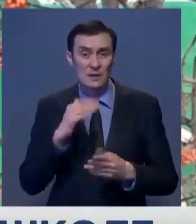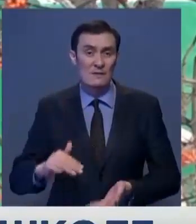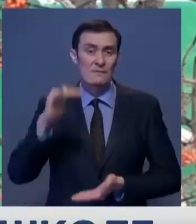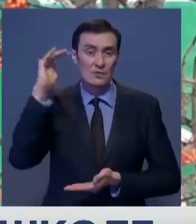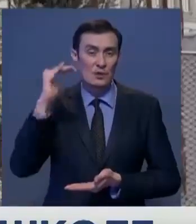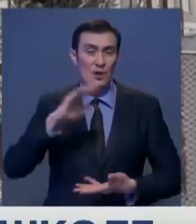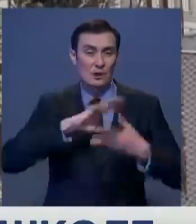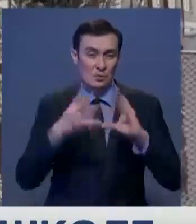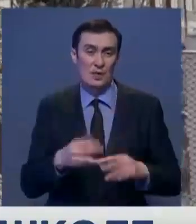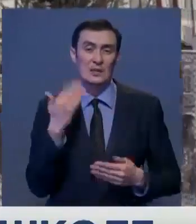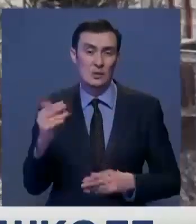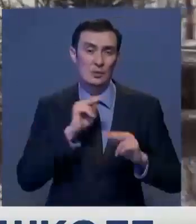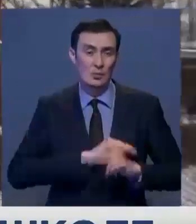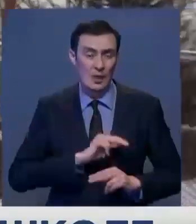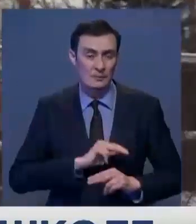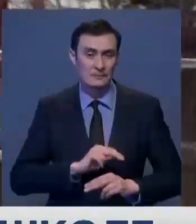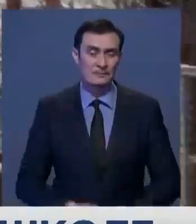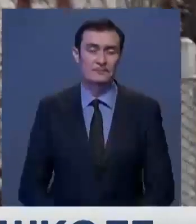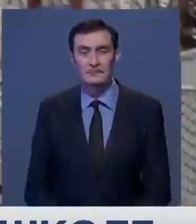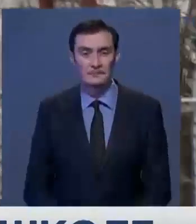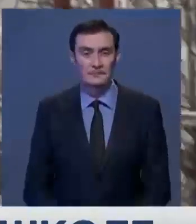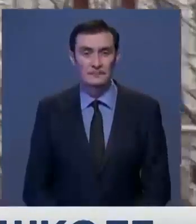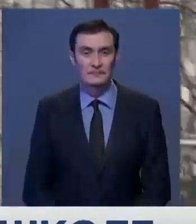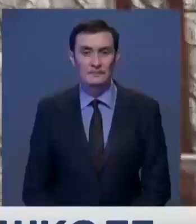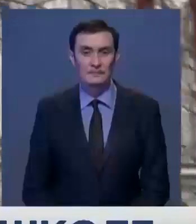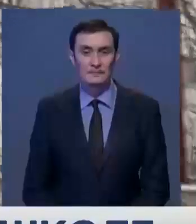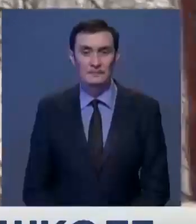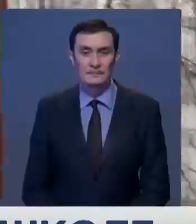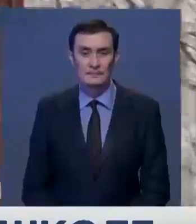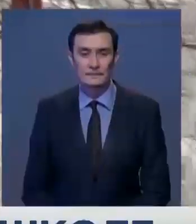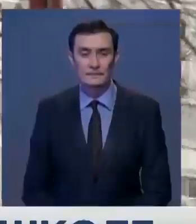Результаты труда. Нургуль Ахметова, Тулеген Иманов, Хабар 24, Северо-Казахстанская область.